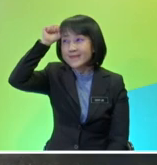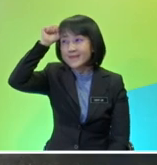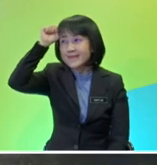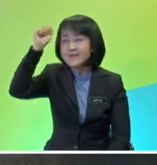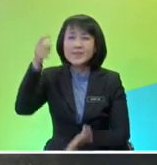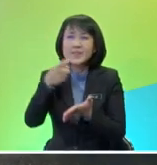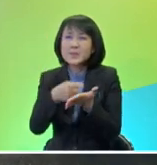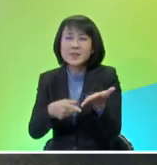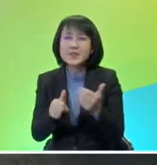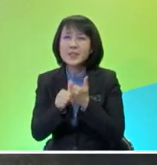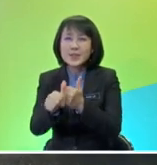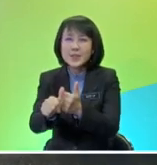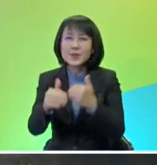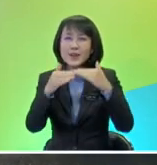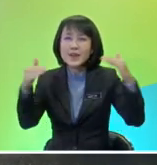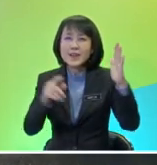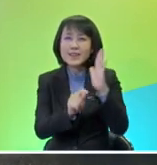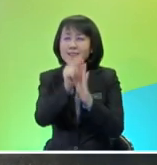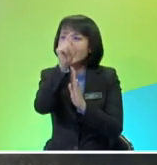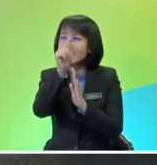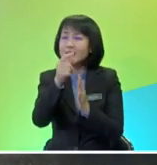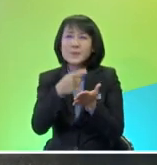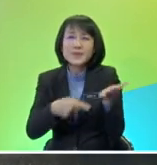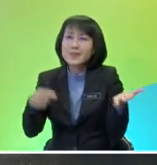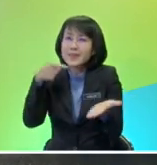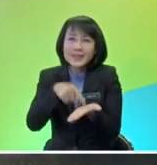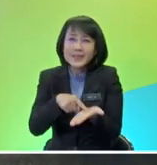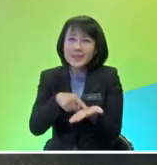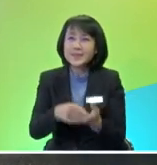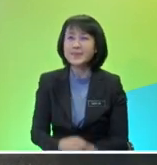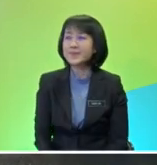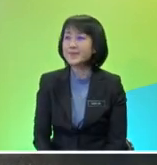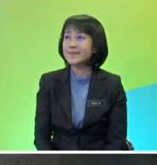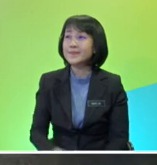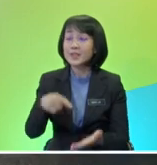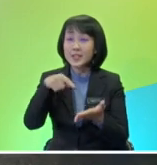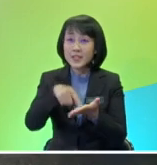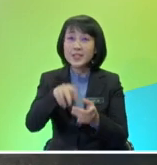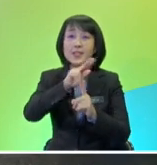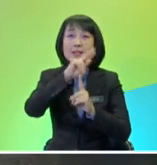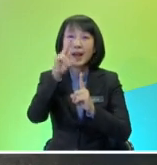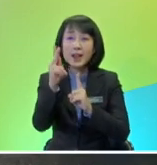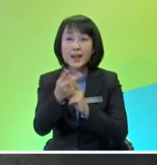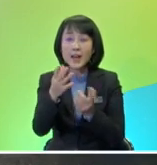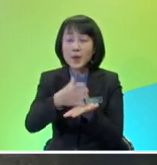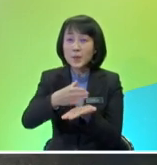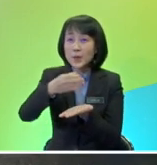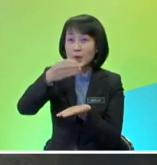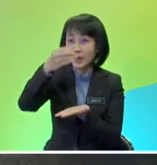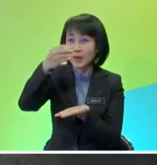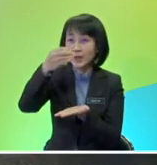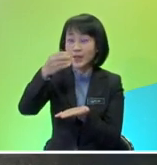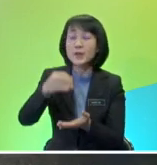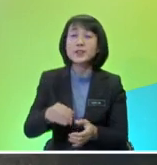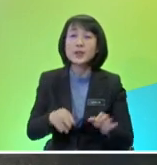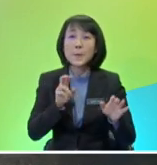ni? Saya tak faham ni, cikgu. Nak kongsikan apa ni, cikgu? Okey, baiklah. Ini adalah keadaan botol ketika mana seorang pendaki